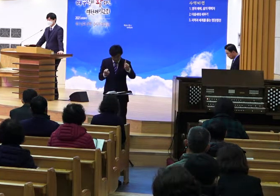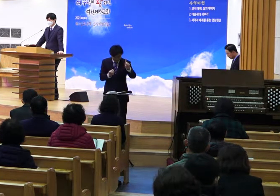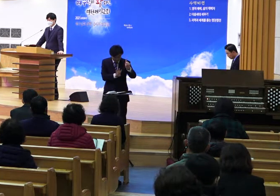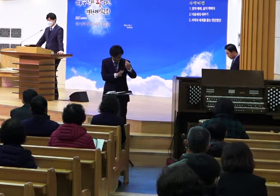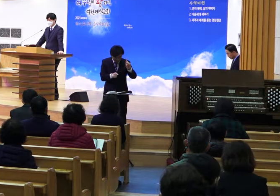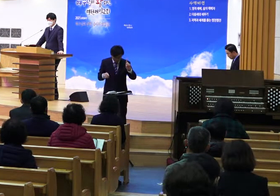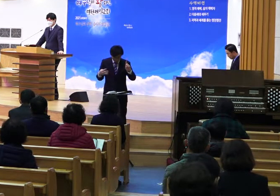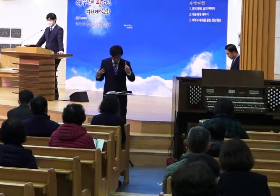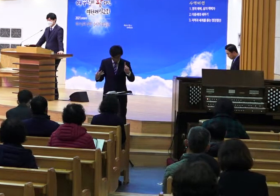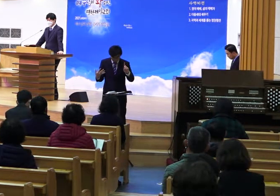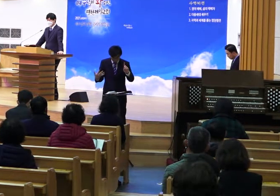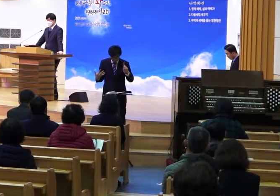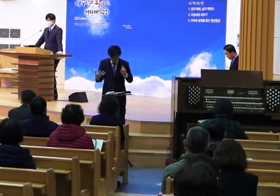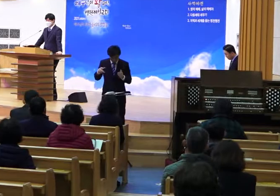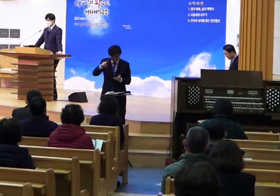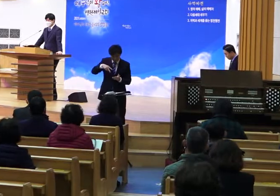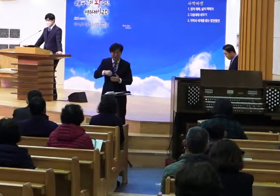말씀입니다.